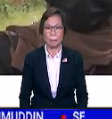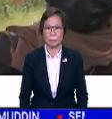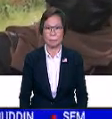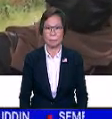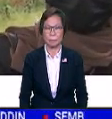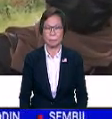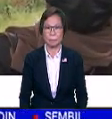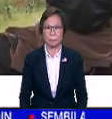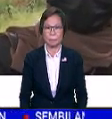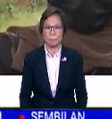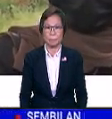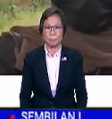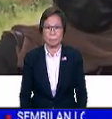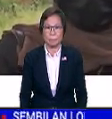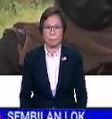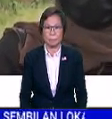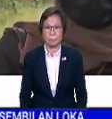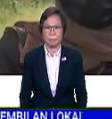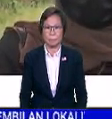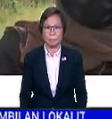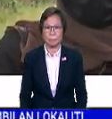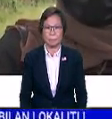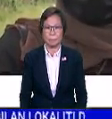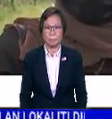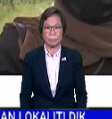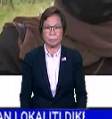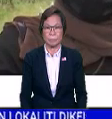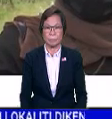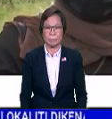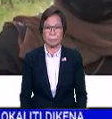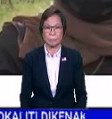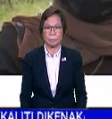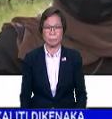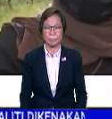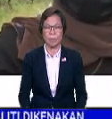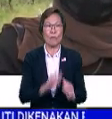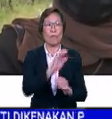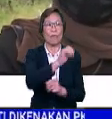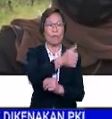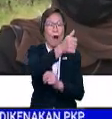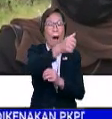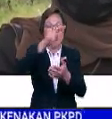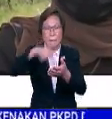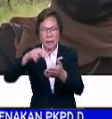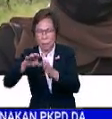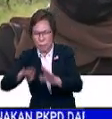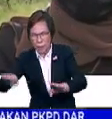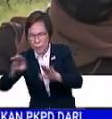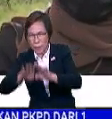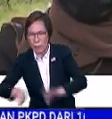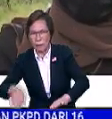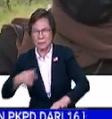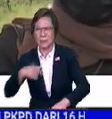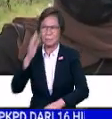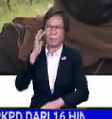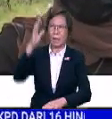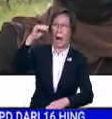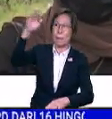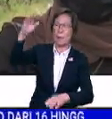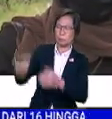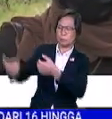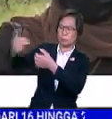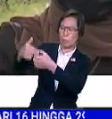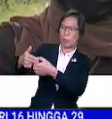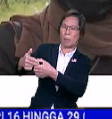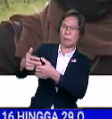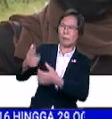benda terlalu mengejut, kami pun sik sangka lah. First ya kami baca berita, tapi kami sik tahu pun yang terlibat ya abang kami. Yang